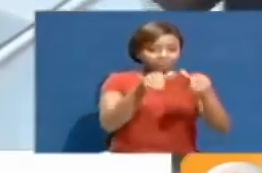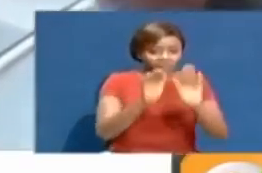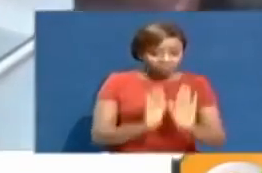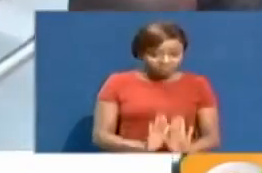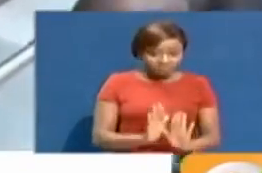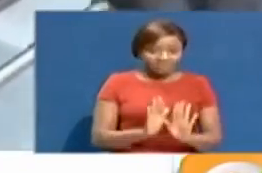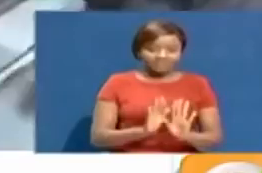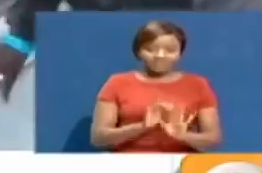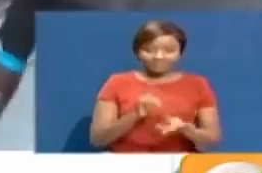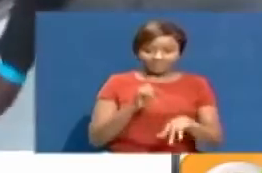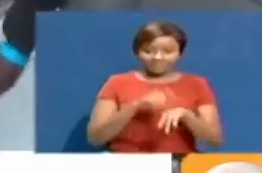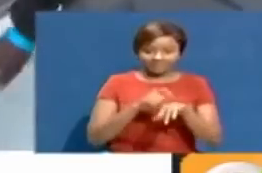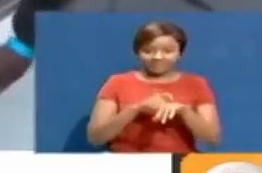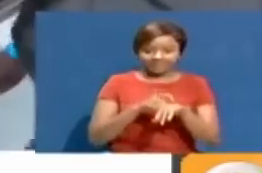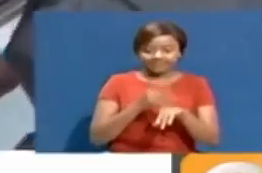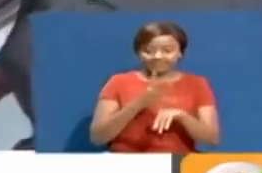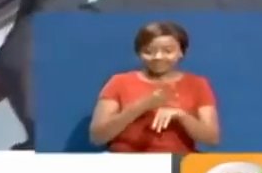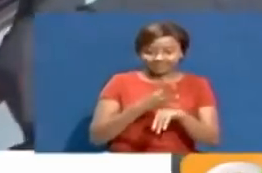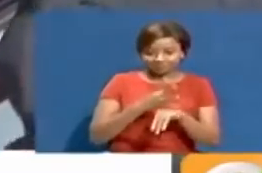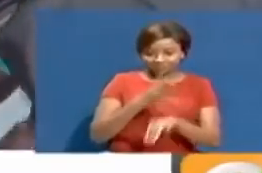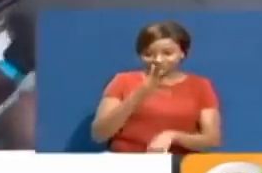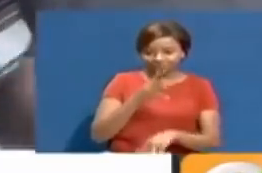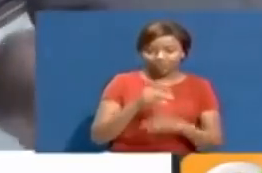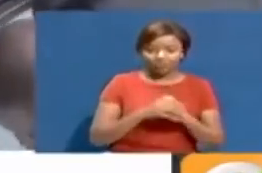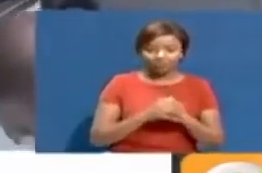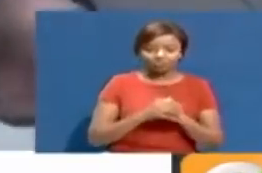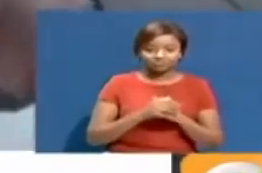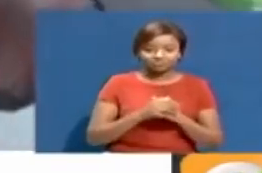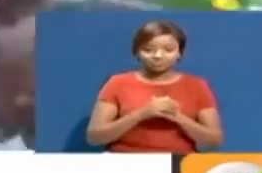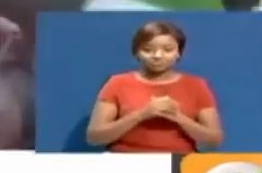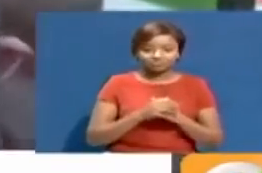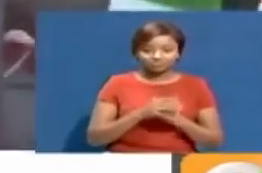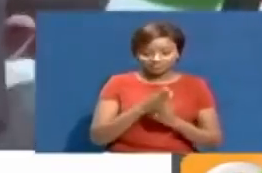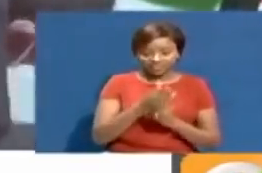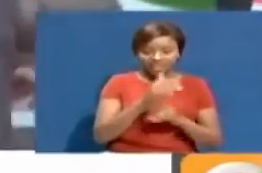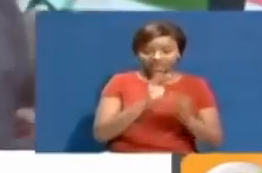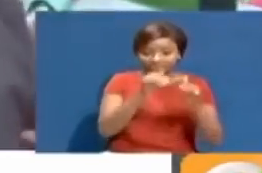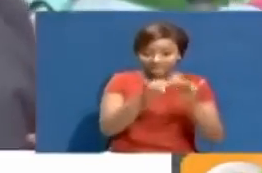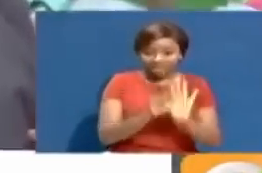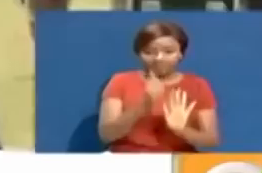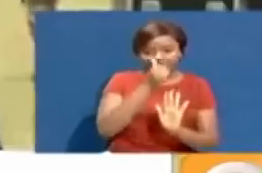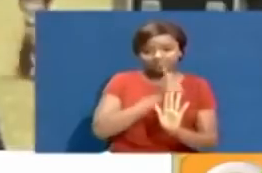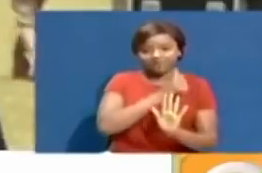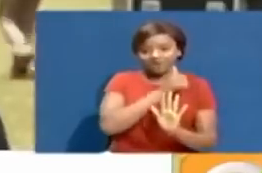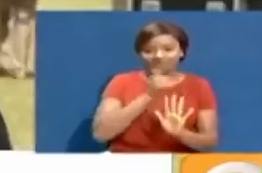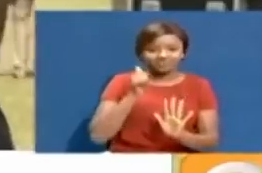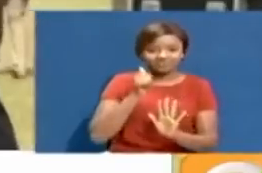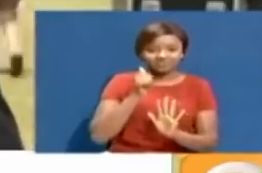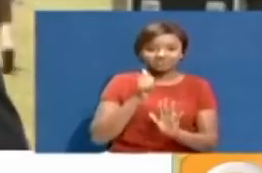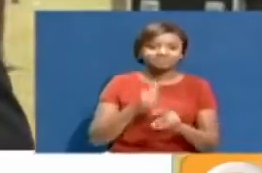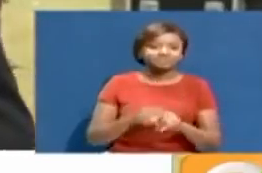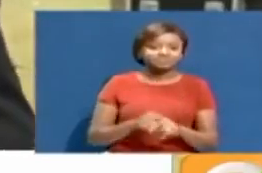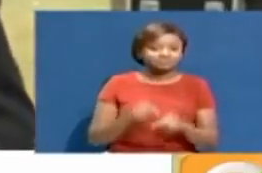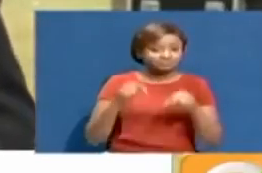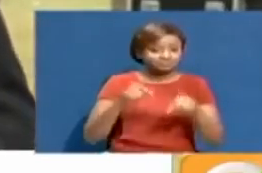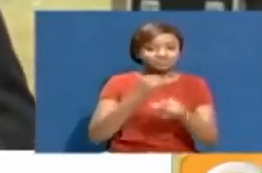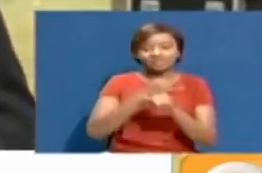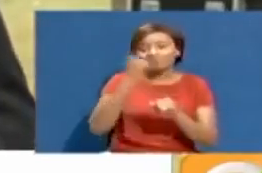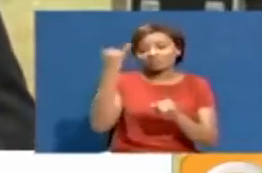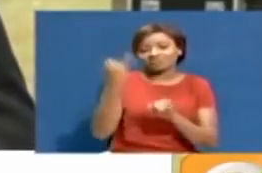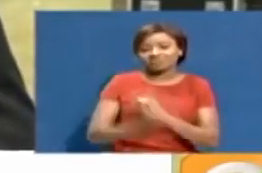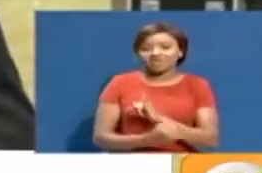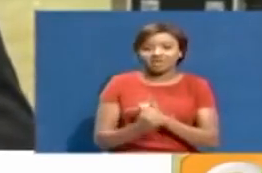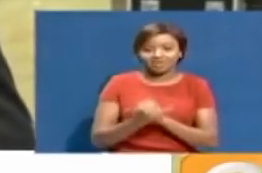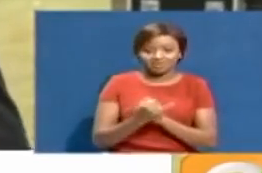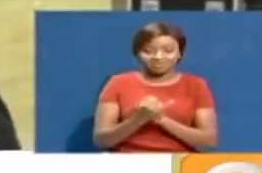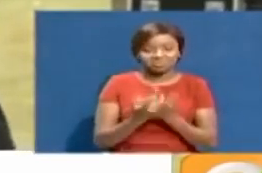chache baada ya saa 10 jioni katika hafla iliyoendeshwa kwa faraga. Huku hii ikiwa ndio safari ya mwisho ya mwenda